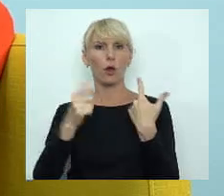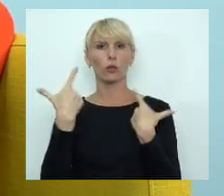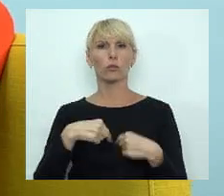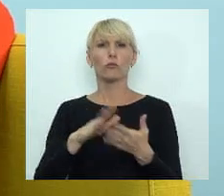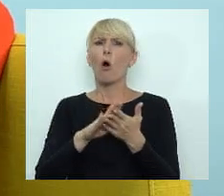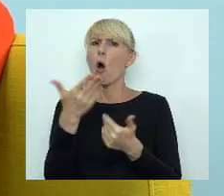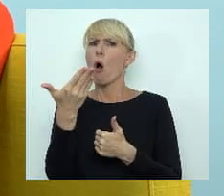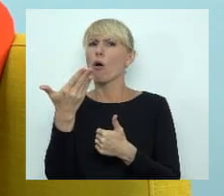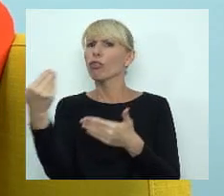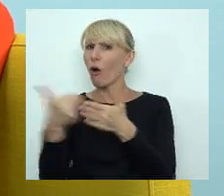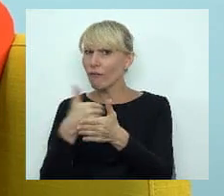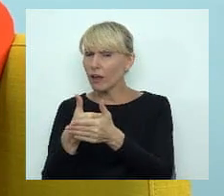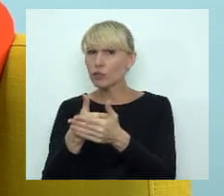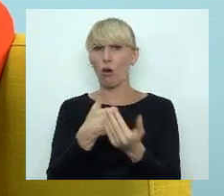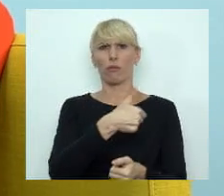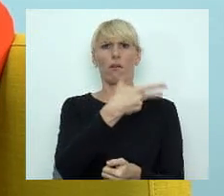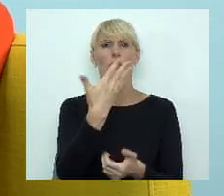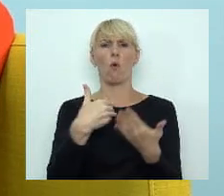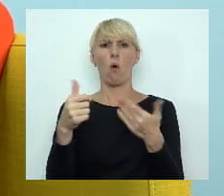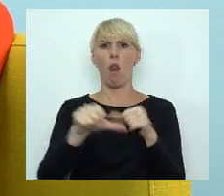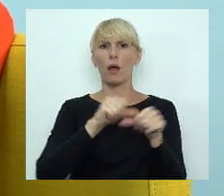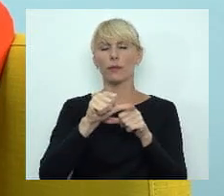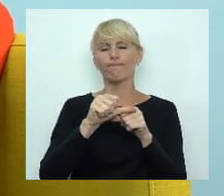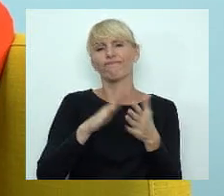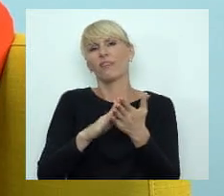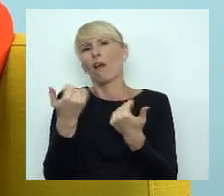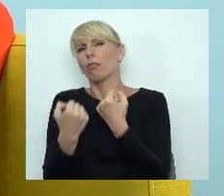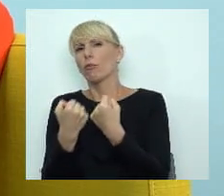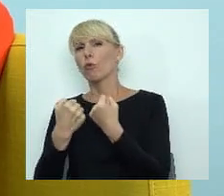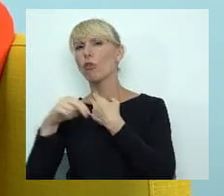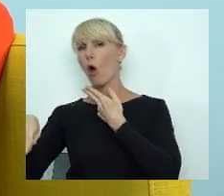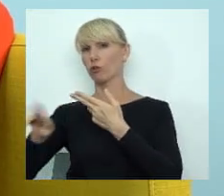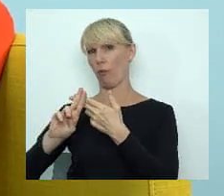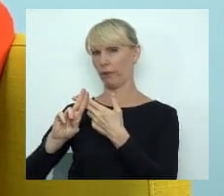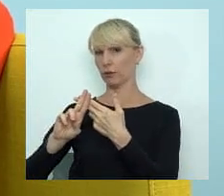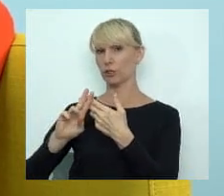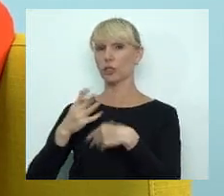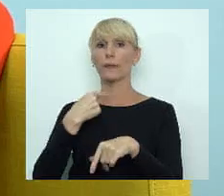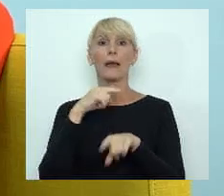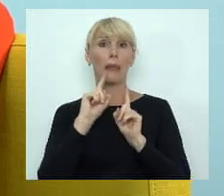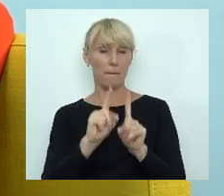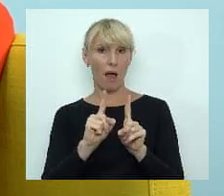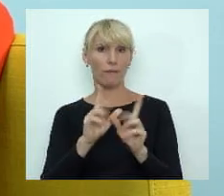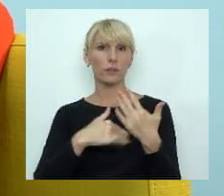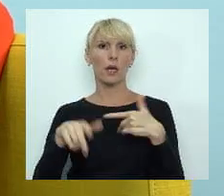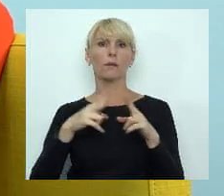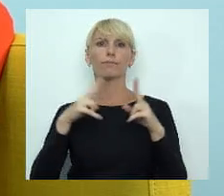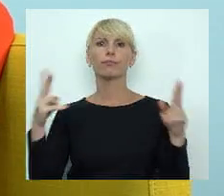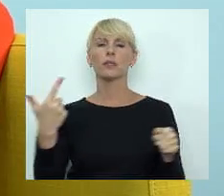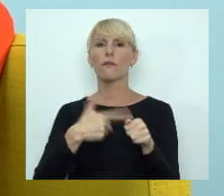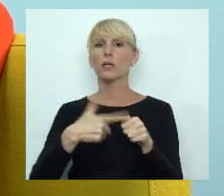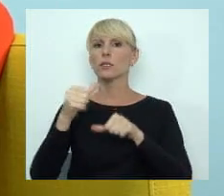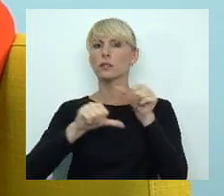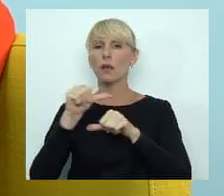od wielu, wielu lat? No właśnie, trudno jest odpowiedzieć wprost na to pytanie. Tak naprawdę 20 lat mamy ochrony danych